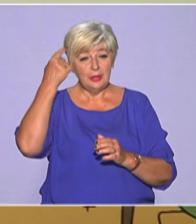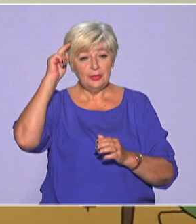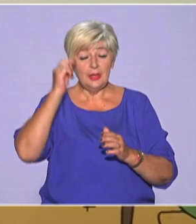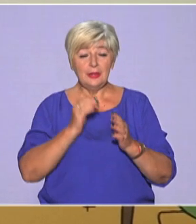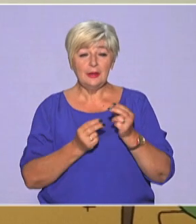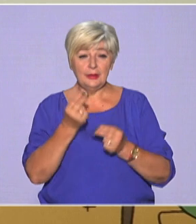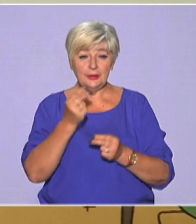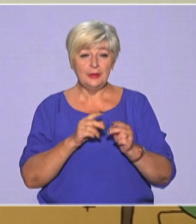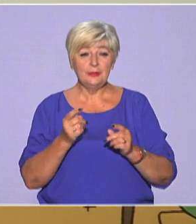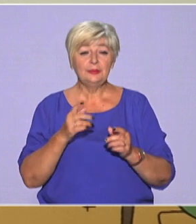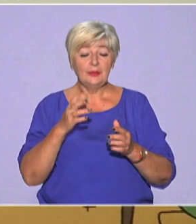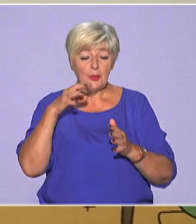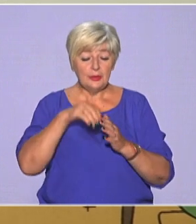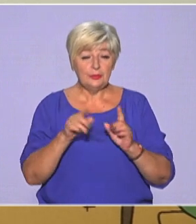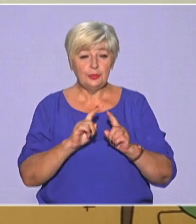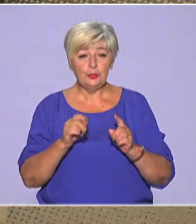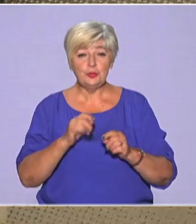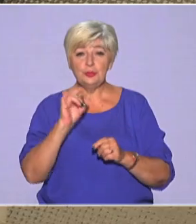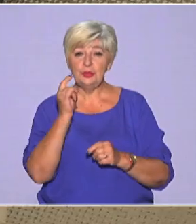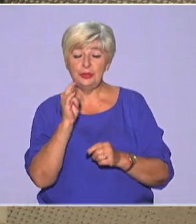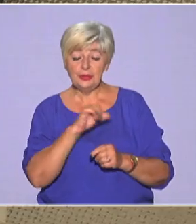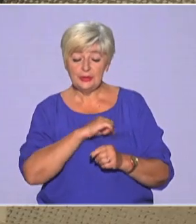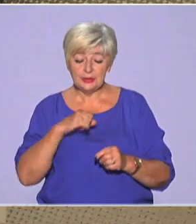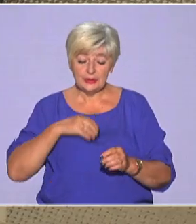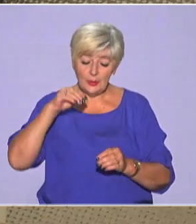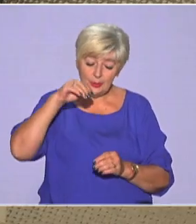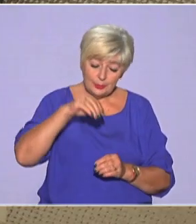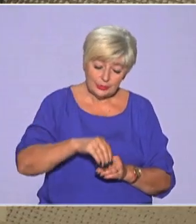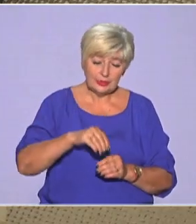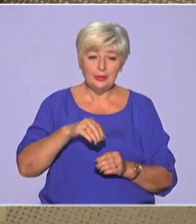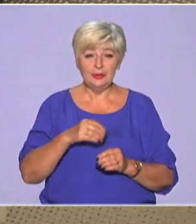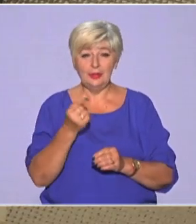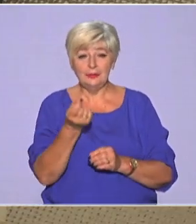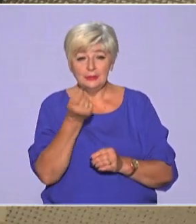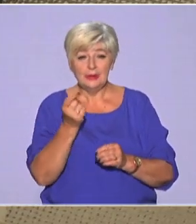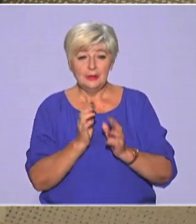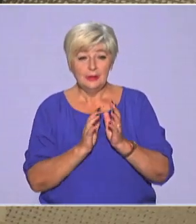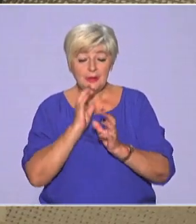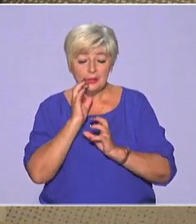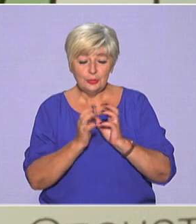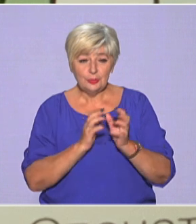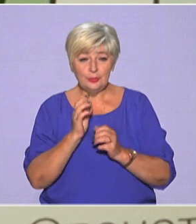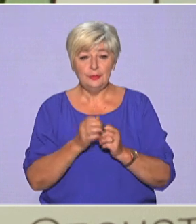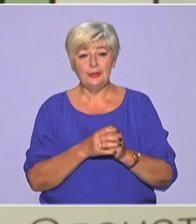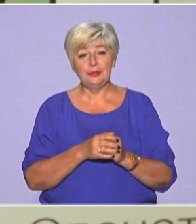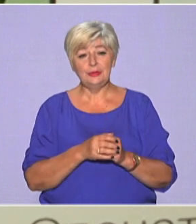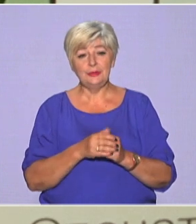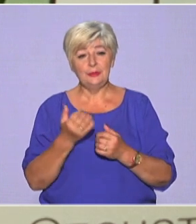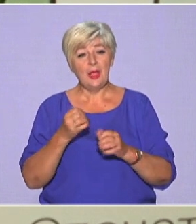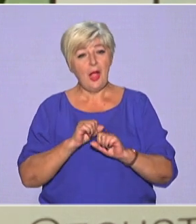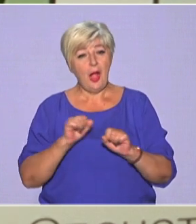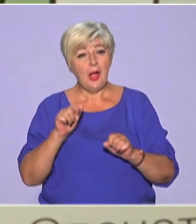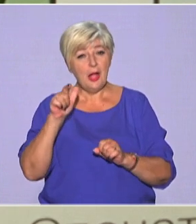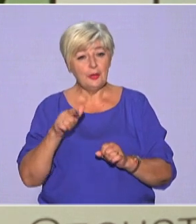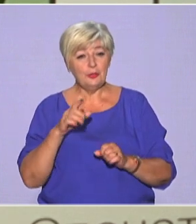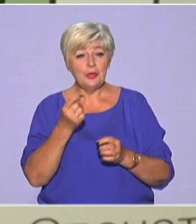дитина власними руками посадила рослину та турбувалася про неї. Гра супроводжується коміксами. Їхній герой – Насіннятко. Історія